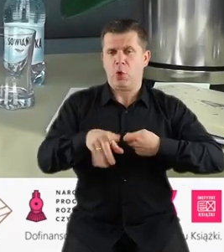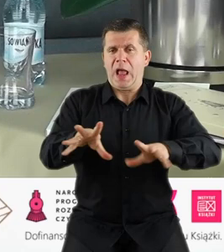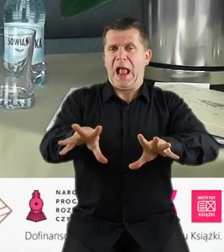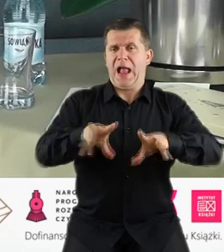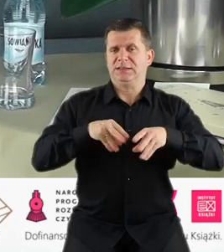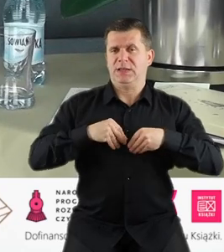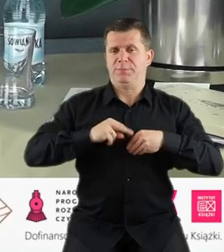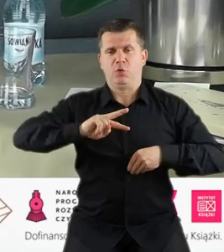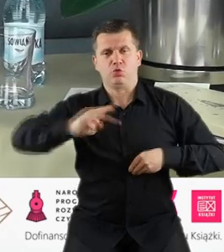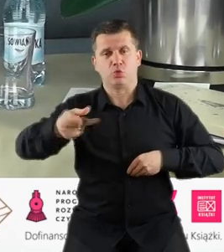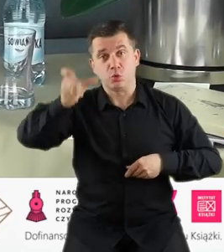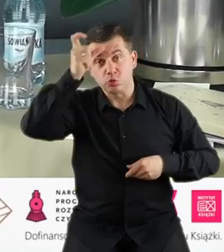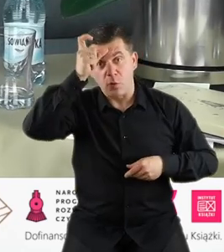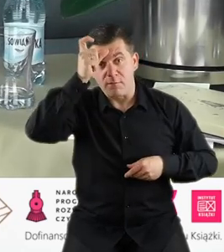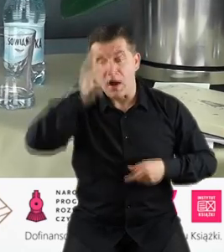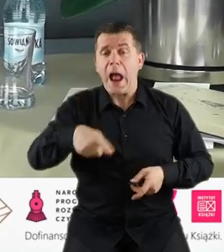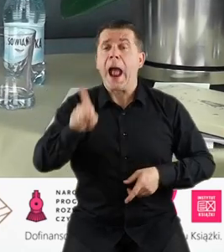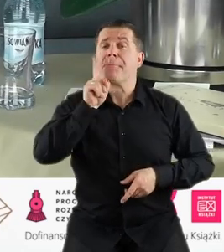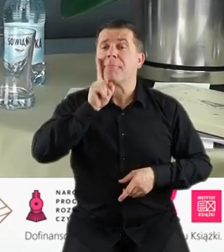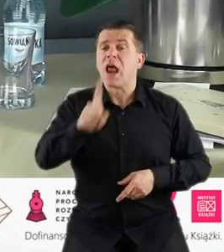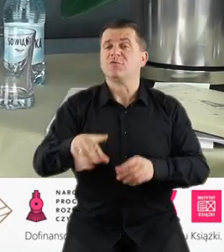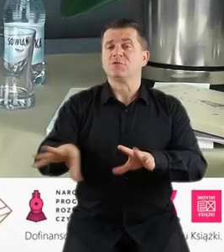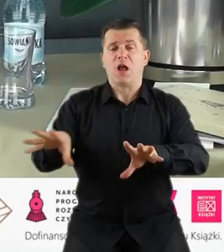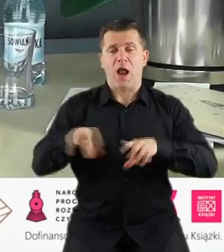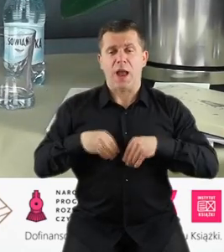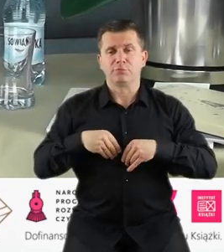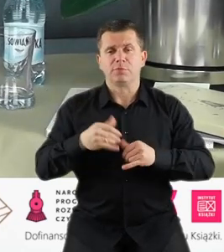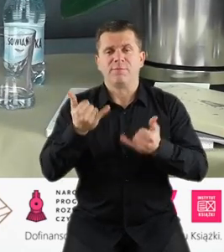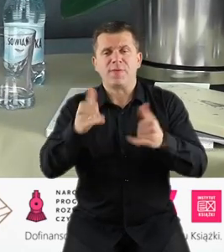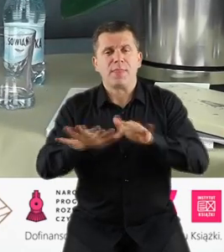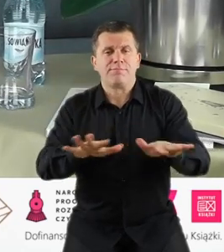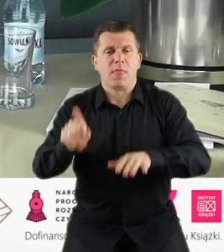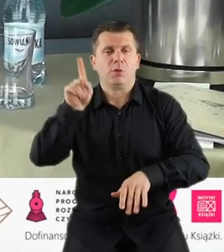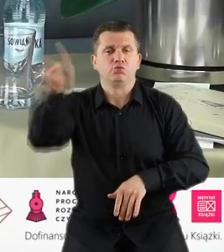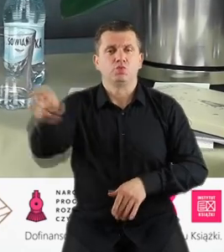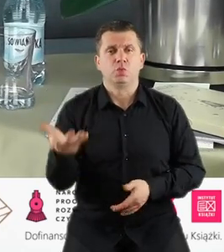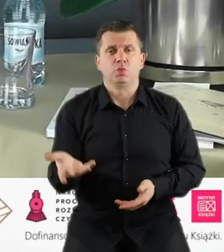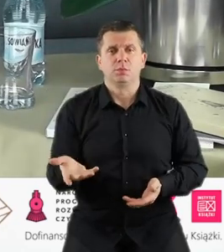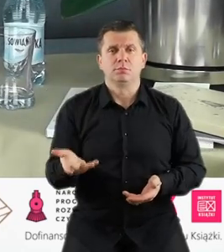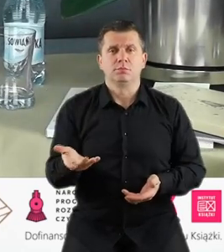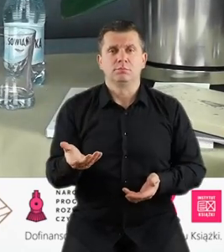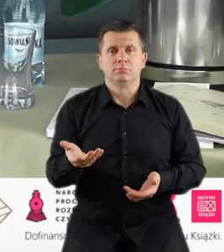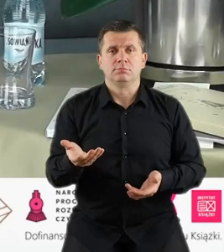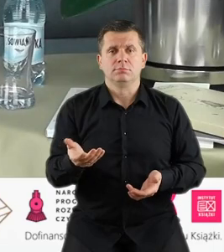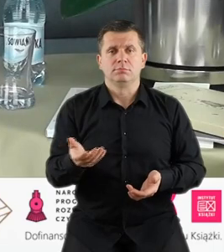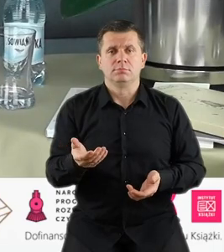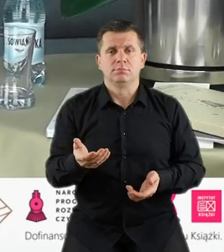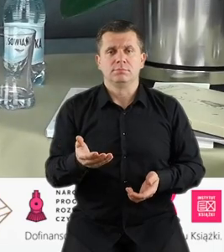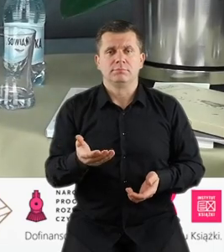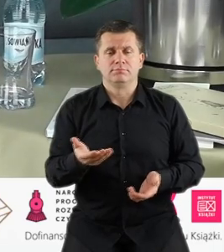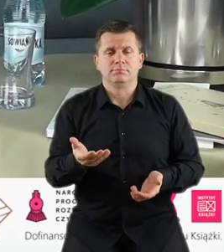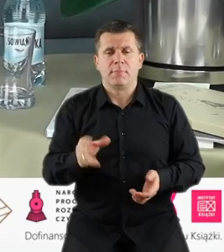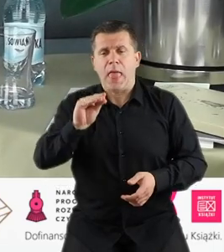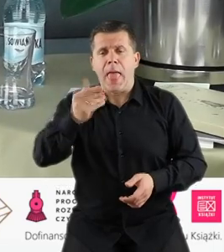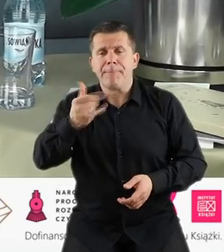zaakceptowania drugiego człowieka, a prawdziwa akceptacja jest gdzie indziej. Jest w empatii, we współczuciu,